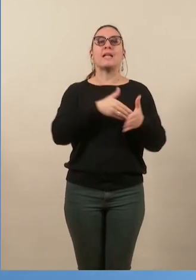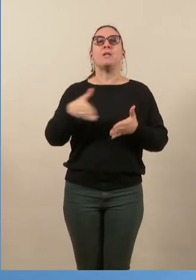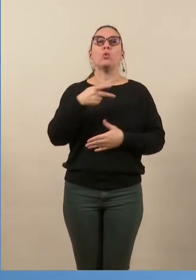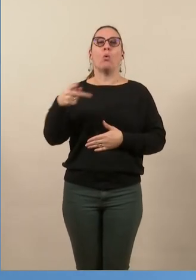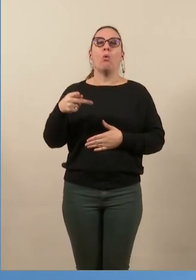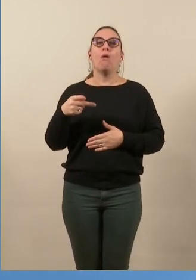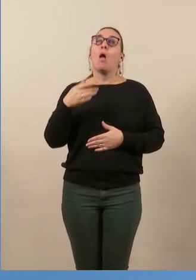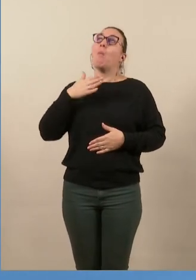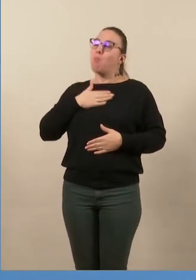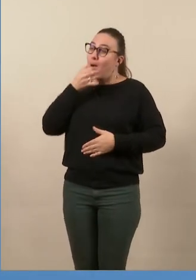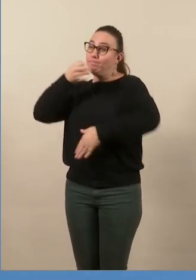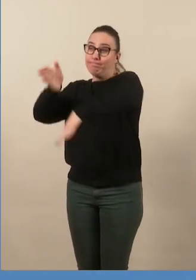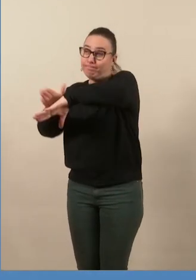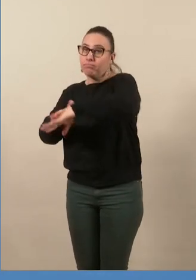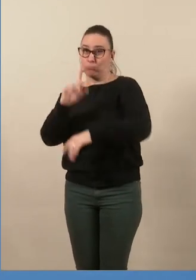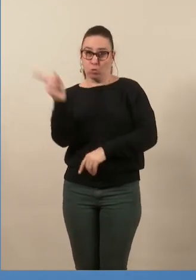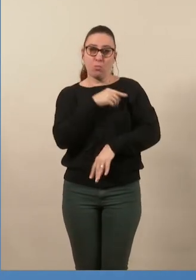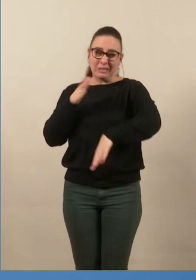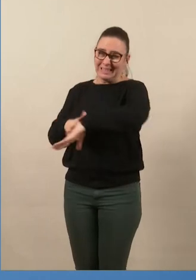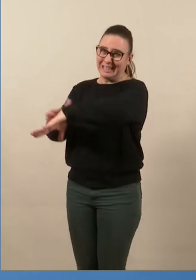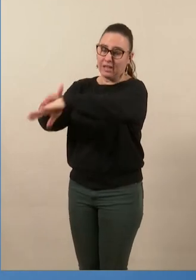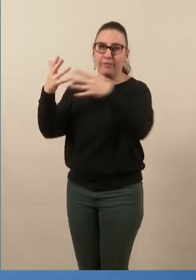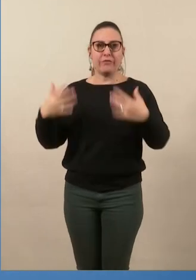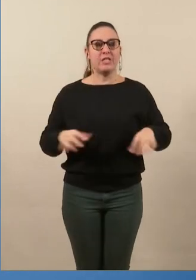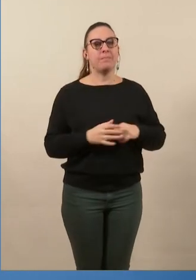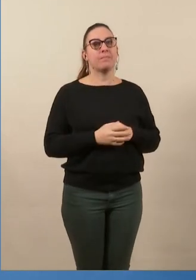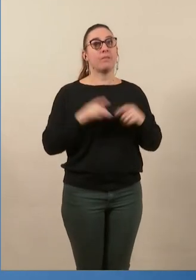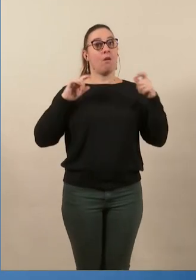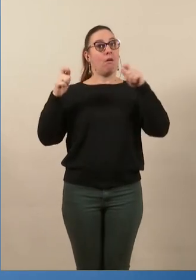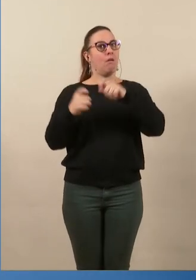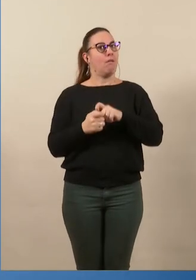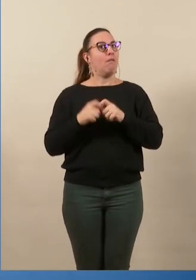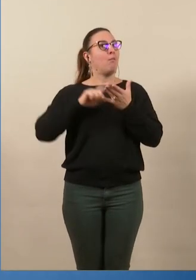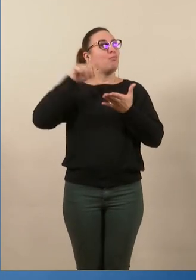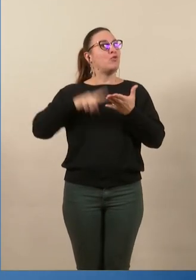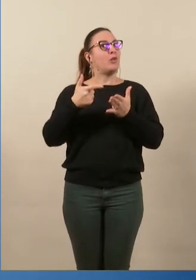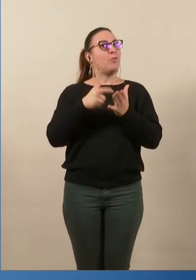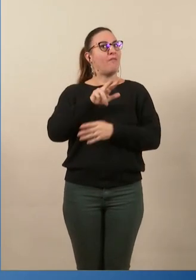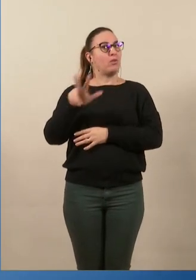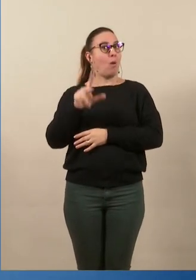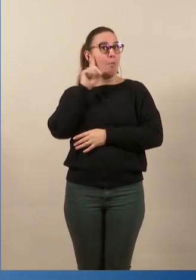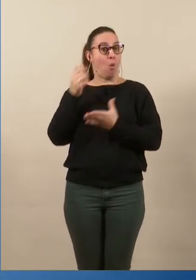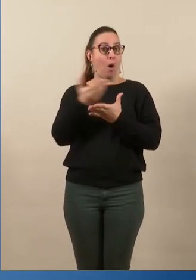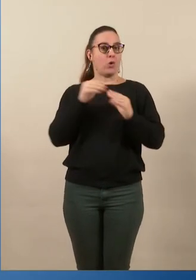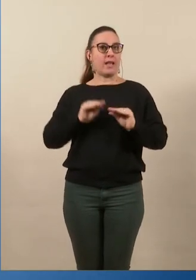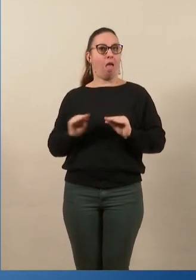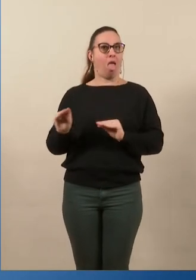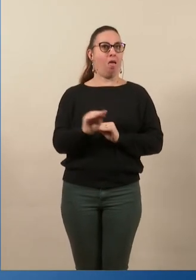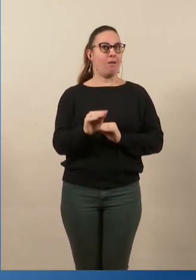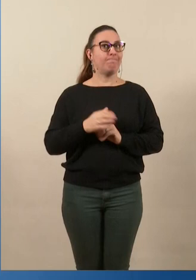l'avez tous dit modification donc majeure du budget 2023 avec ce report de